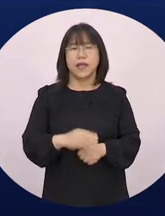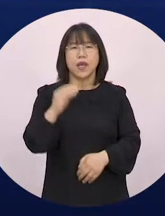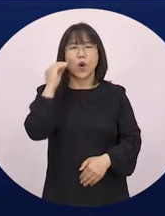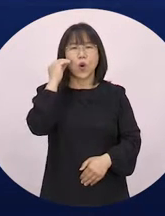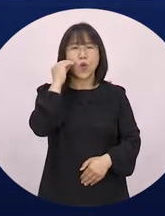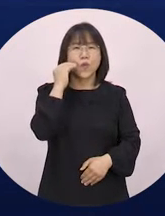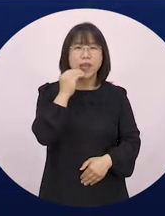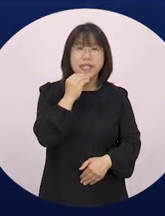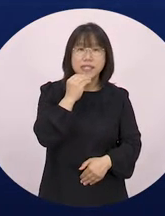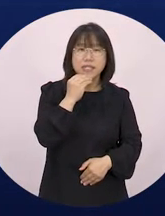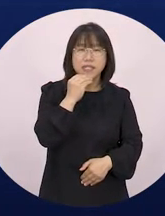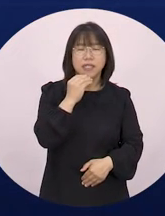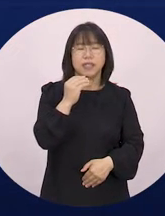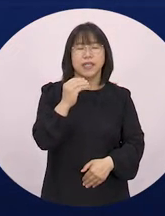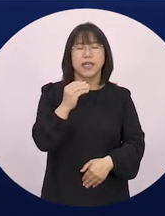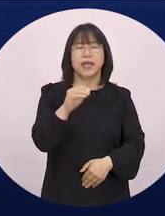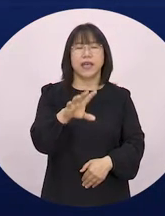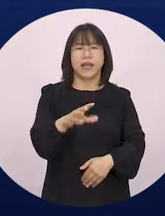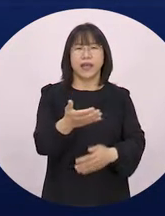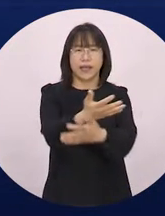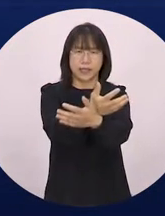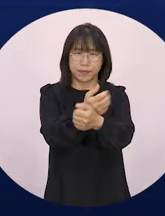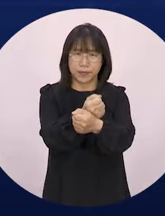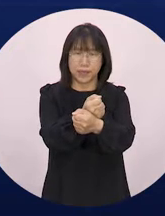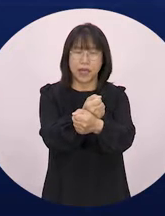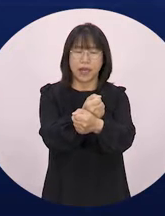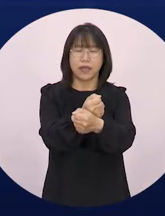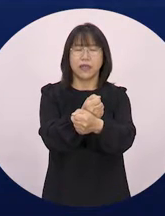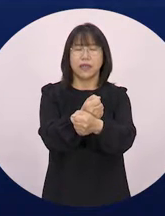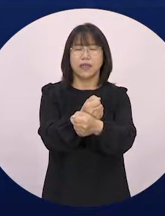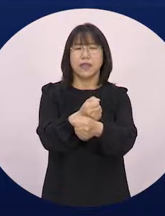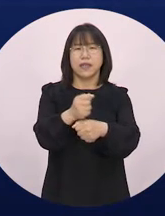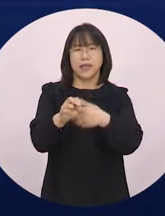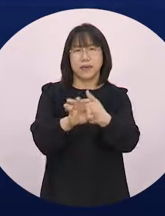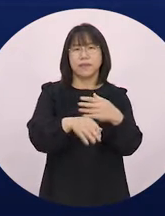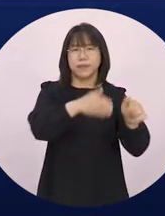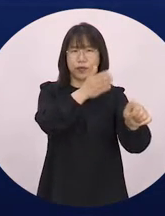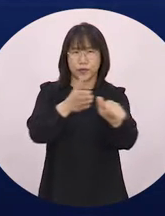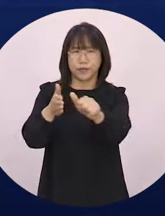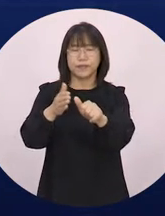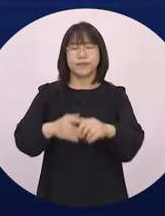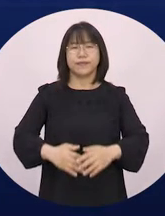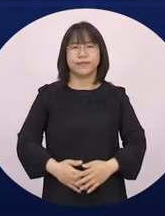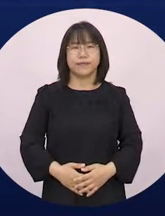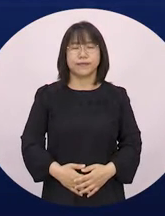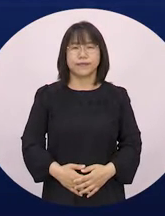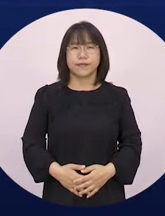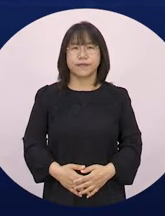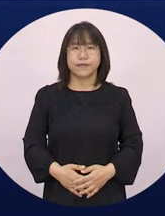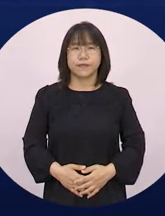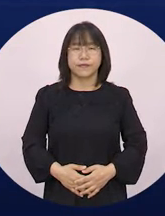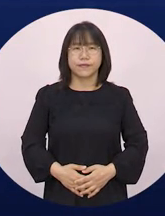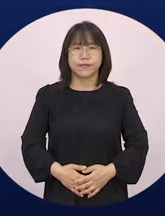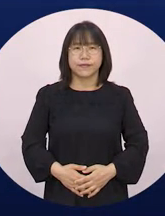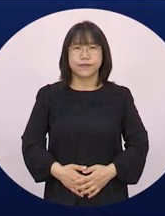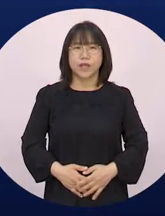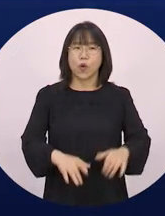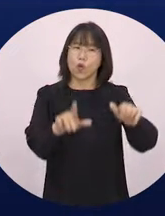가급적 질병관리청 예방접종도우미 누리집을 통해 온라인 사전 예약을 진행해 주시기를